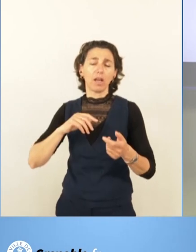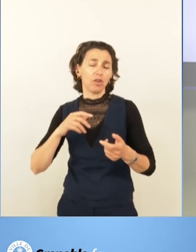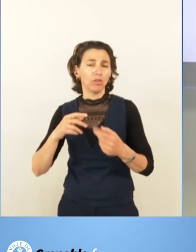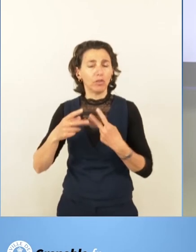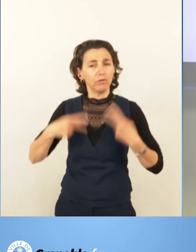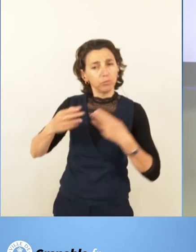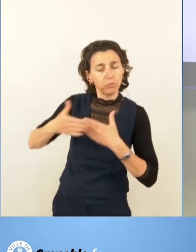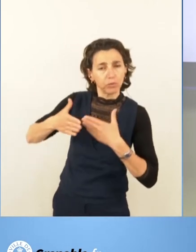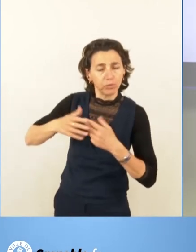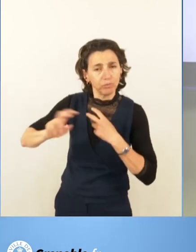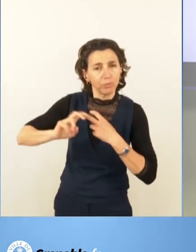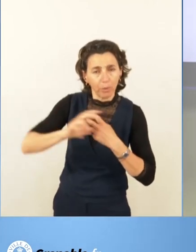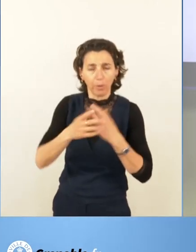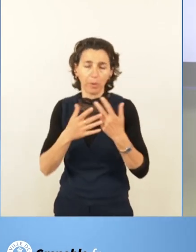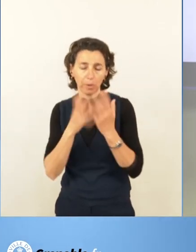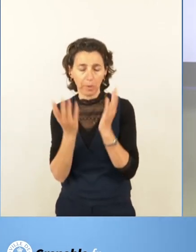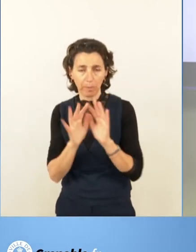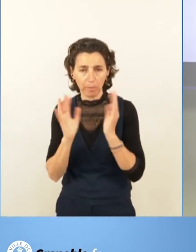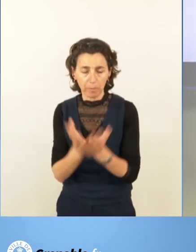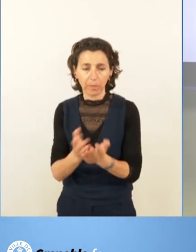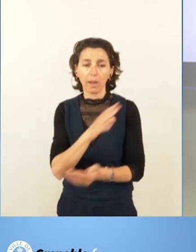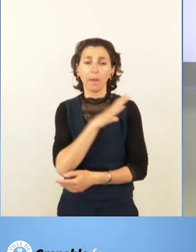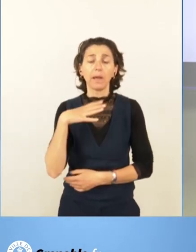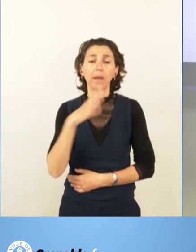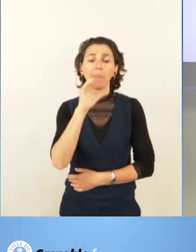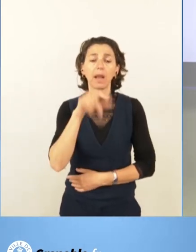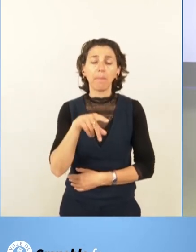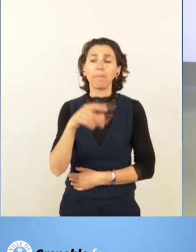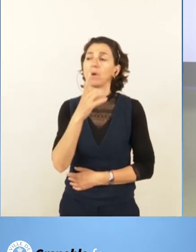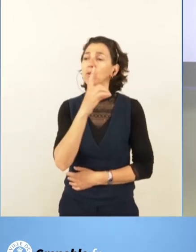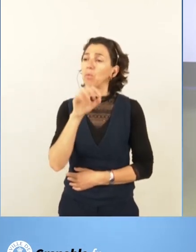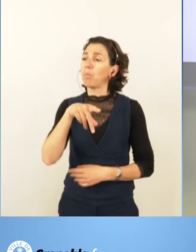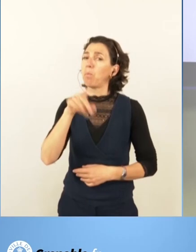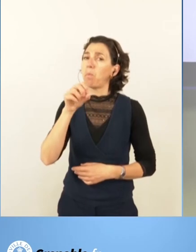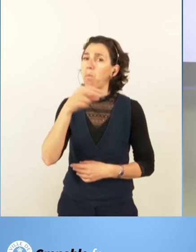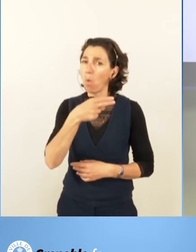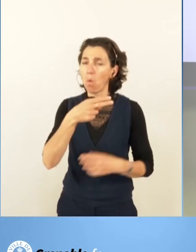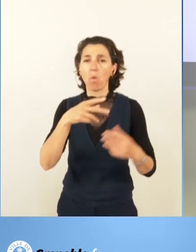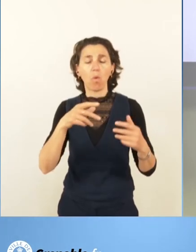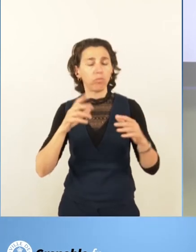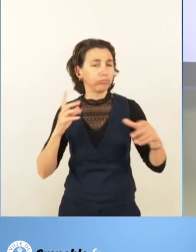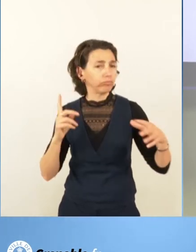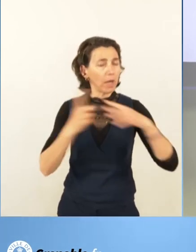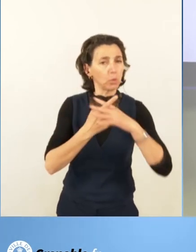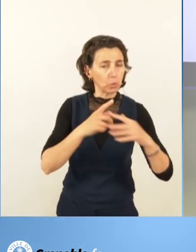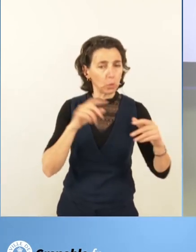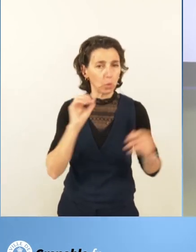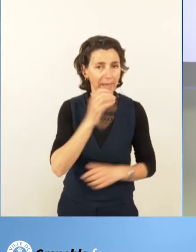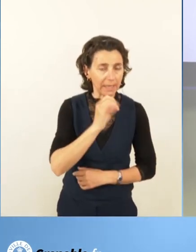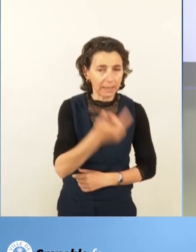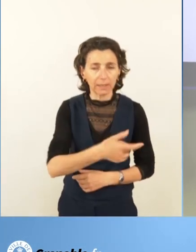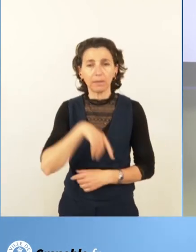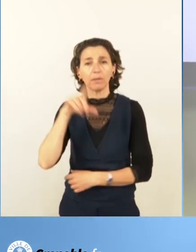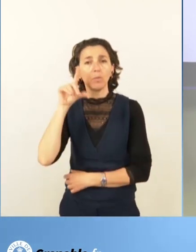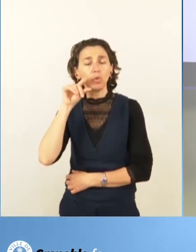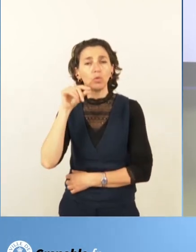madame Capdepont l'inclusion numérique monsieur Mériot la